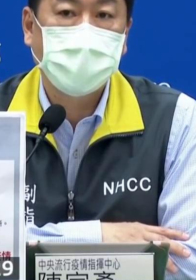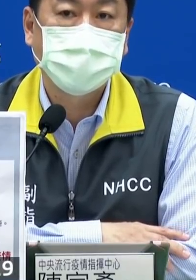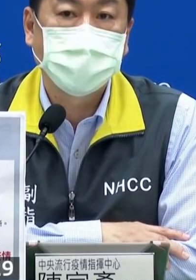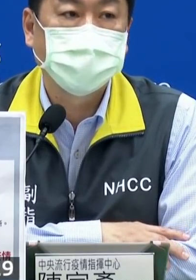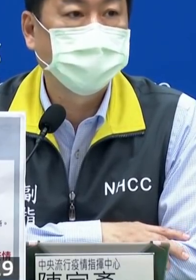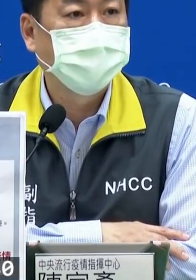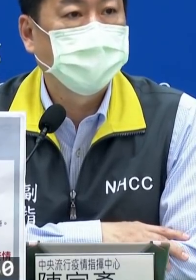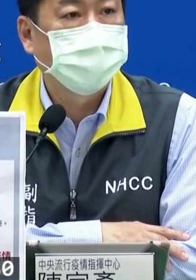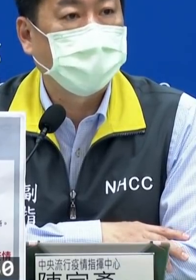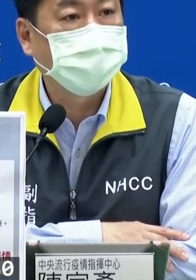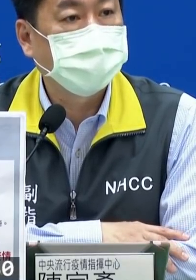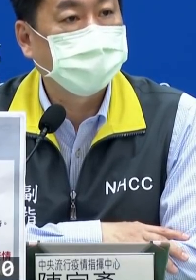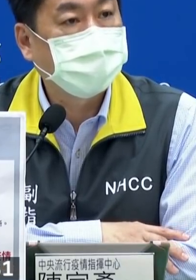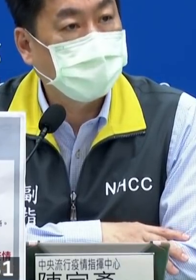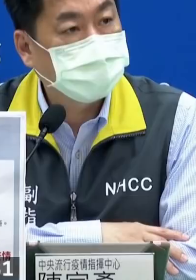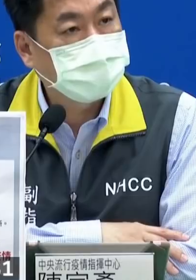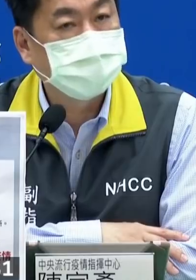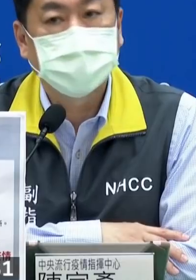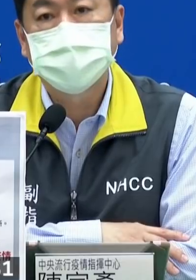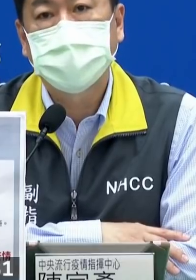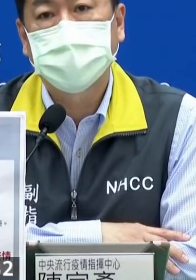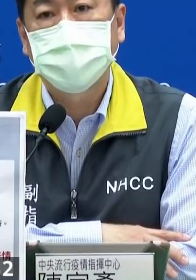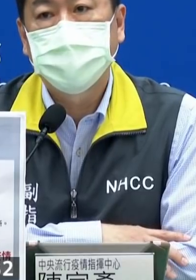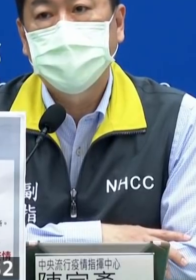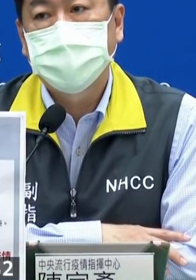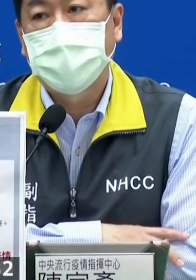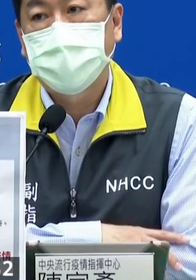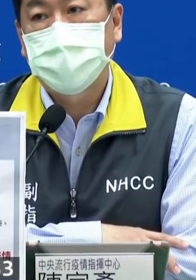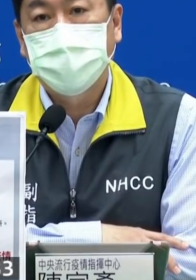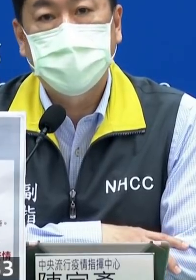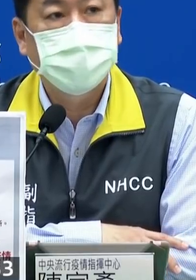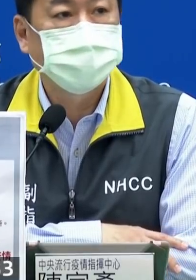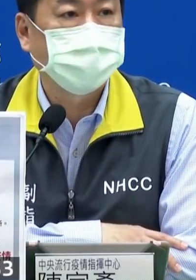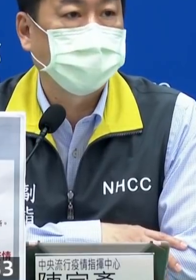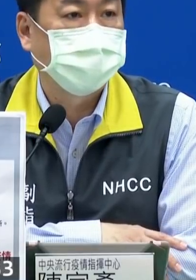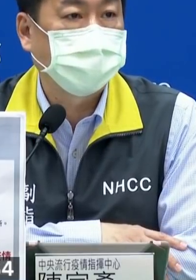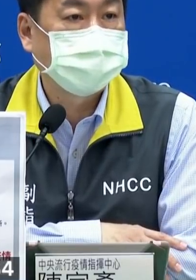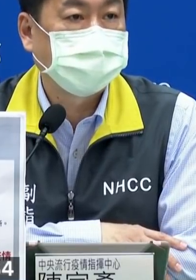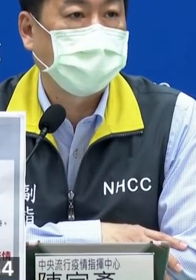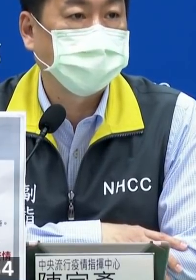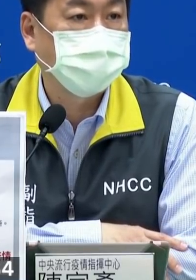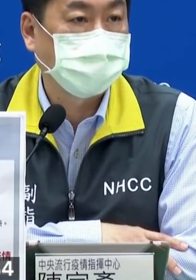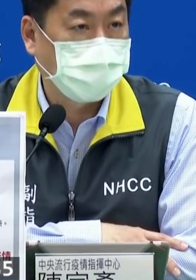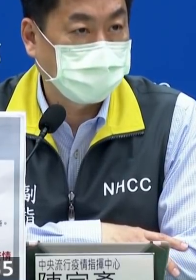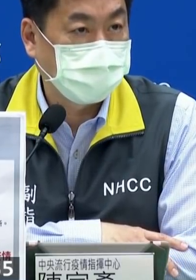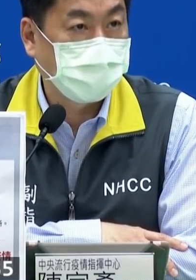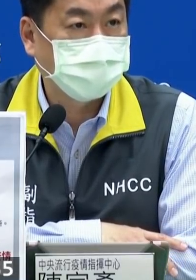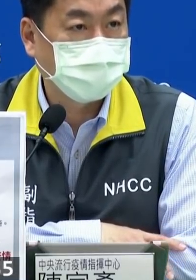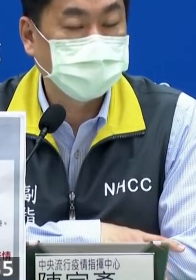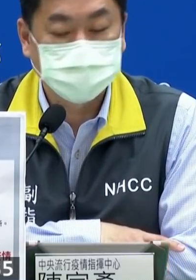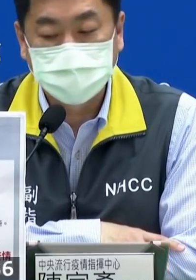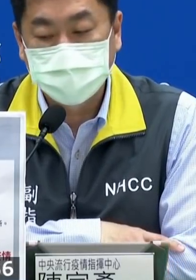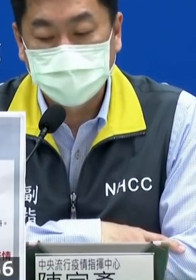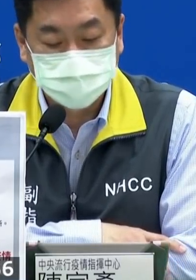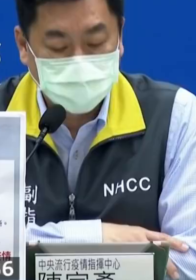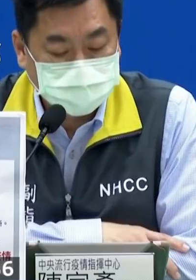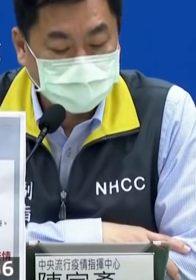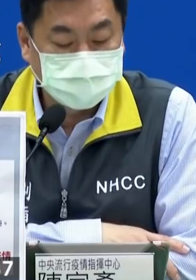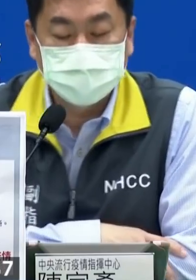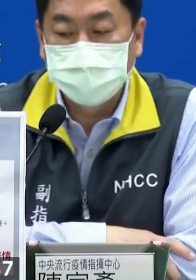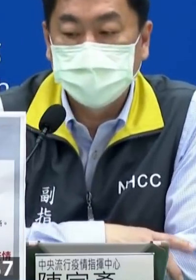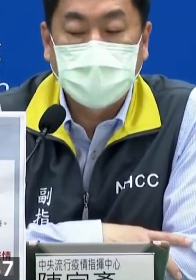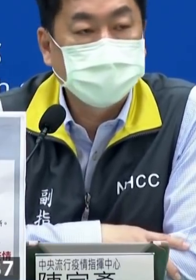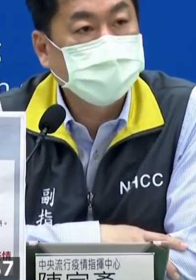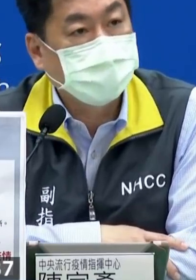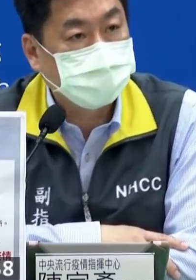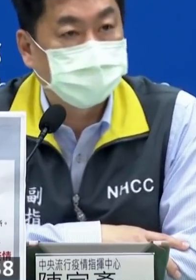医疗量能、防疫的必要性等等。那我们会综合一起来做研议，来做处理，所以这个已